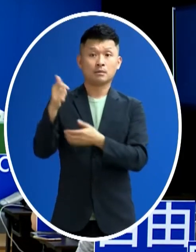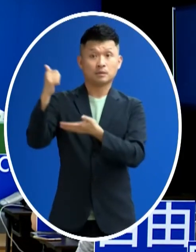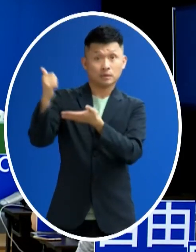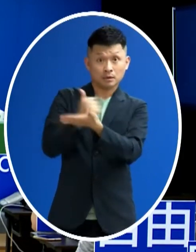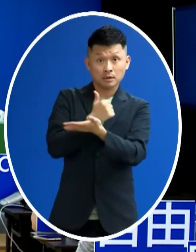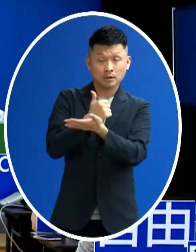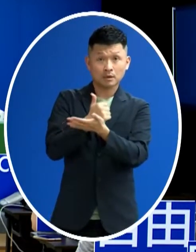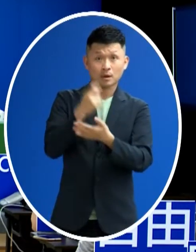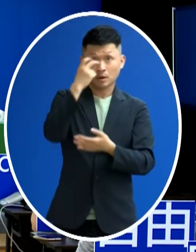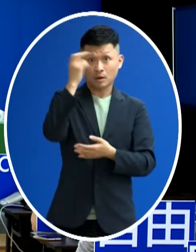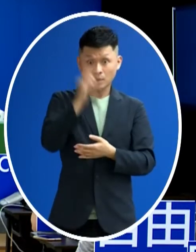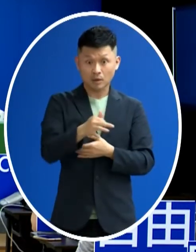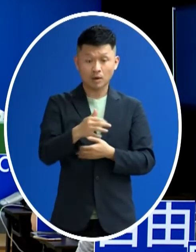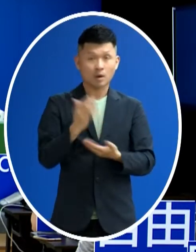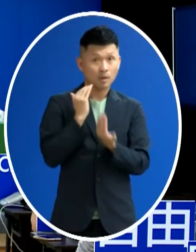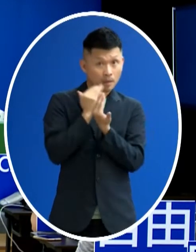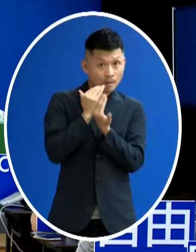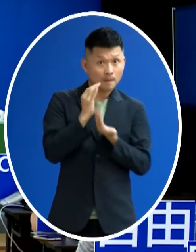谢。